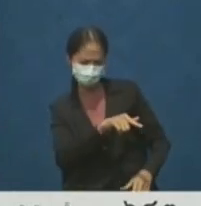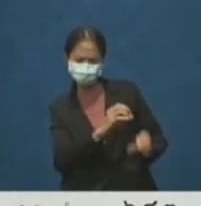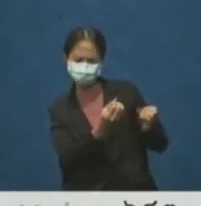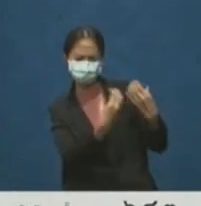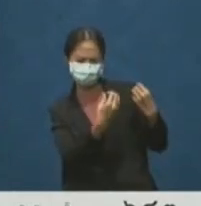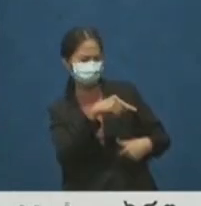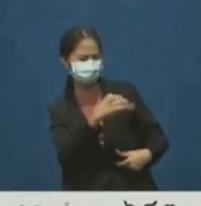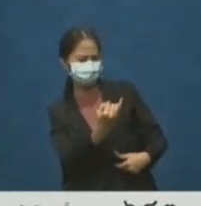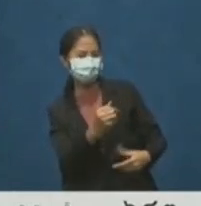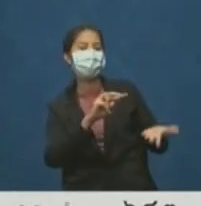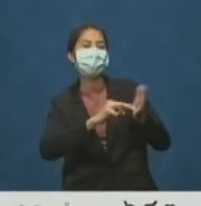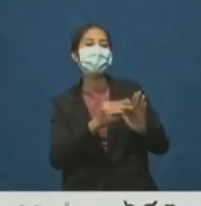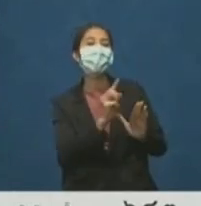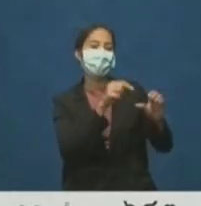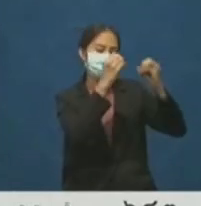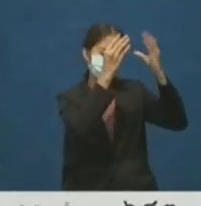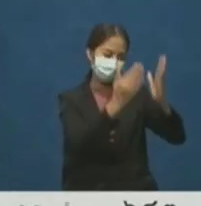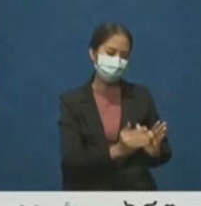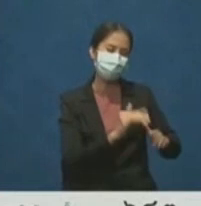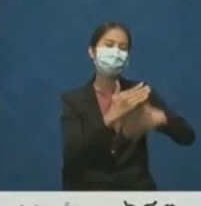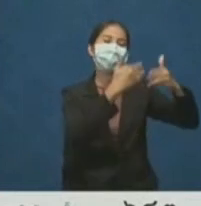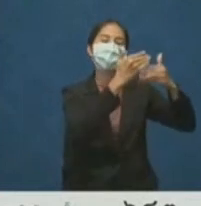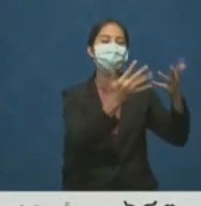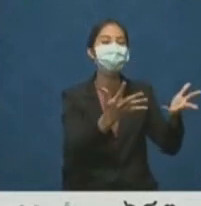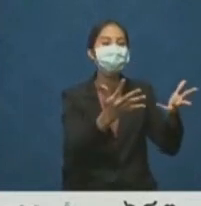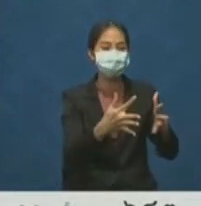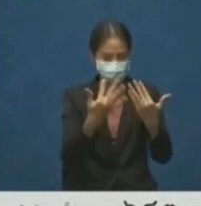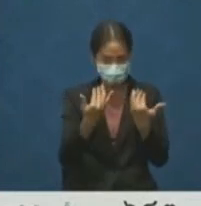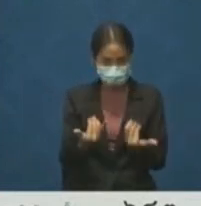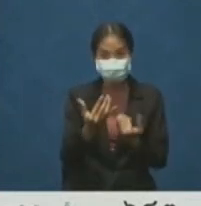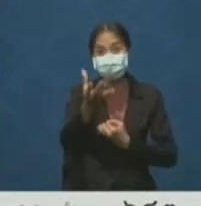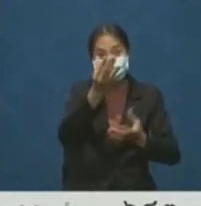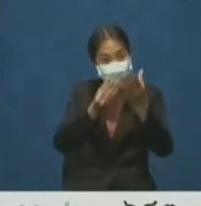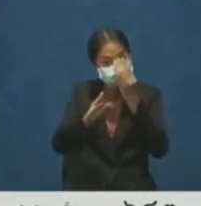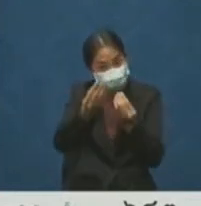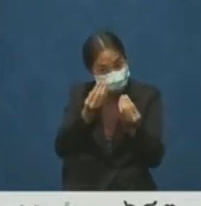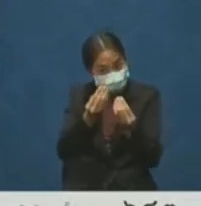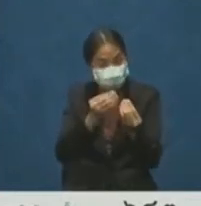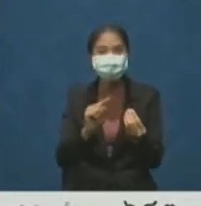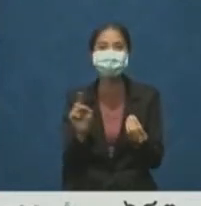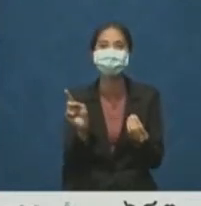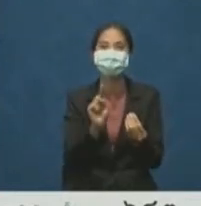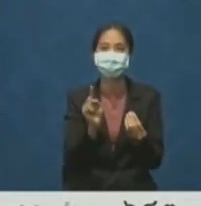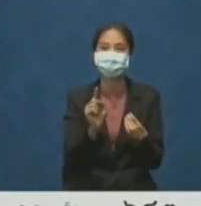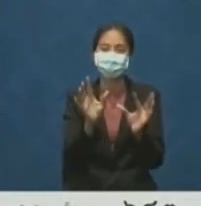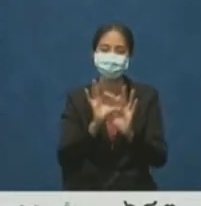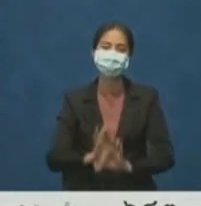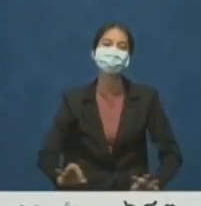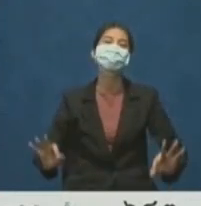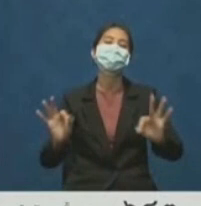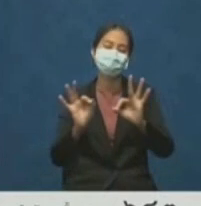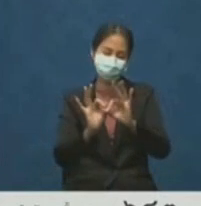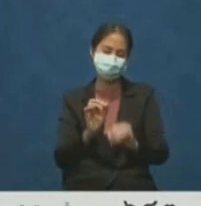ถือว่าบุคลากรทางการศึกษาไม่ได้พัฒนาตัวเองฉะนั้นการเรียนรู้และการศึกษานั้นมันอยู่